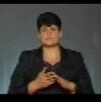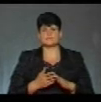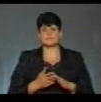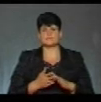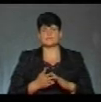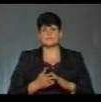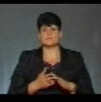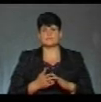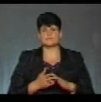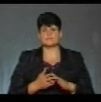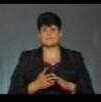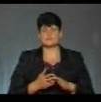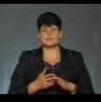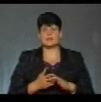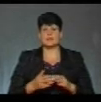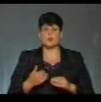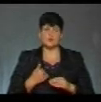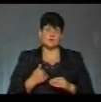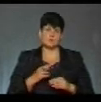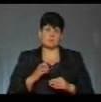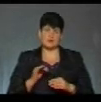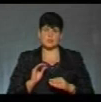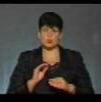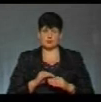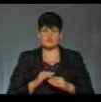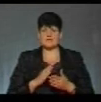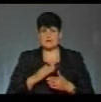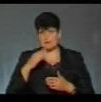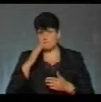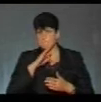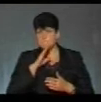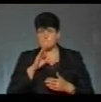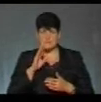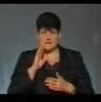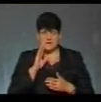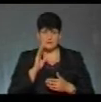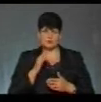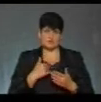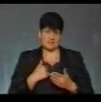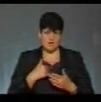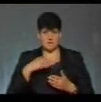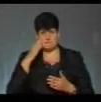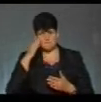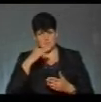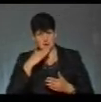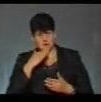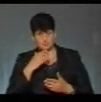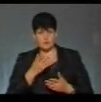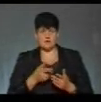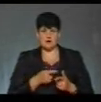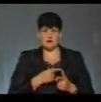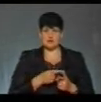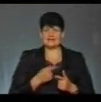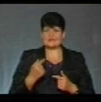просто з космосу. Знаєте, хотів би допомогти, є деякі батьки, от я батько чи я мама, і ти